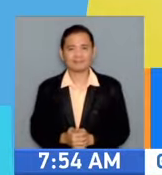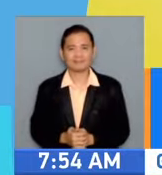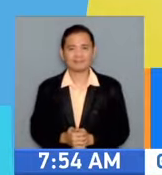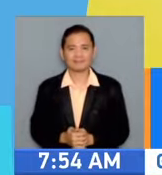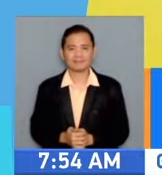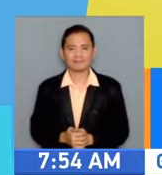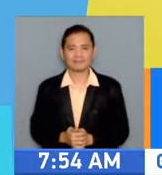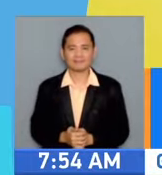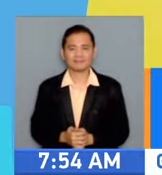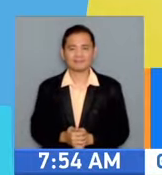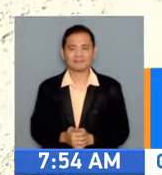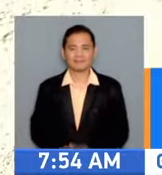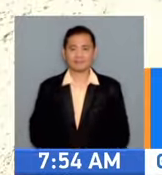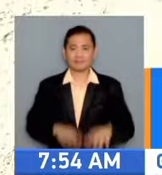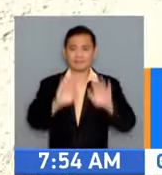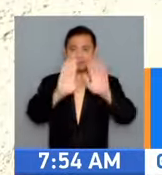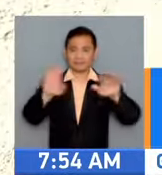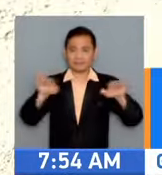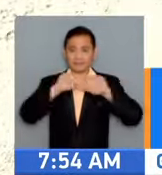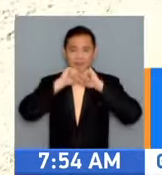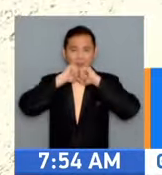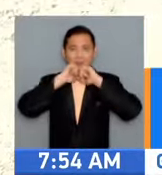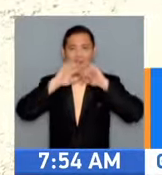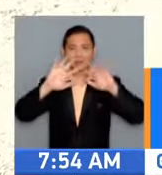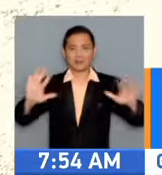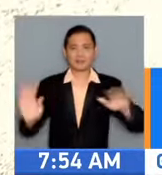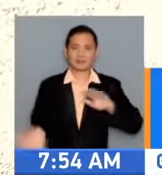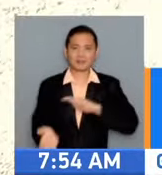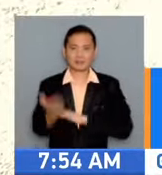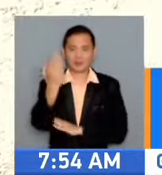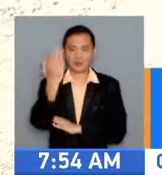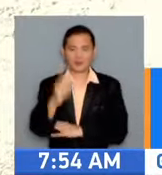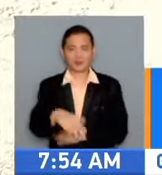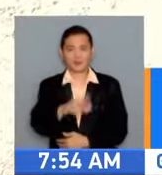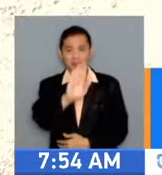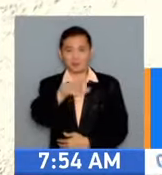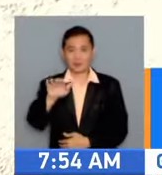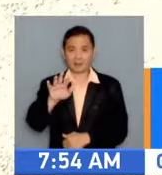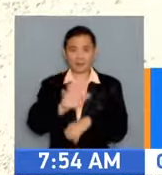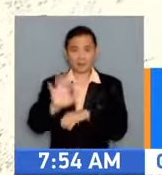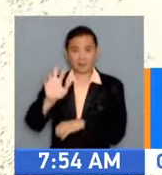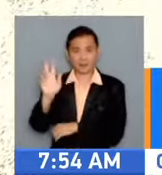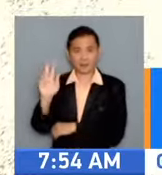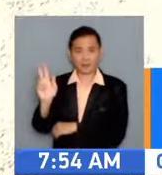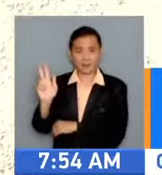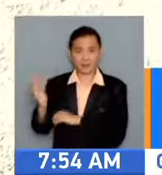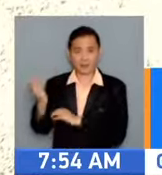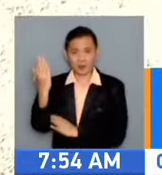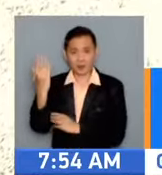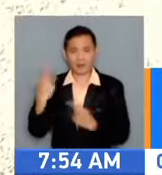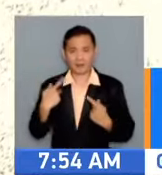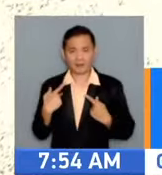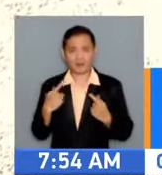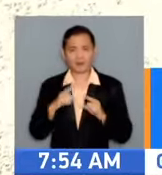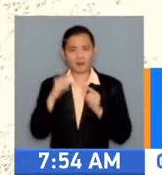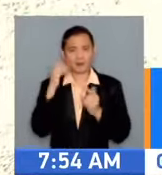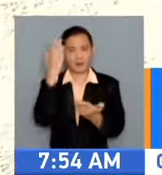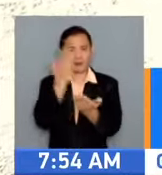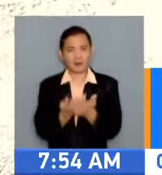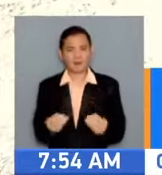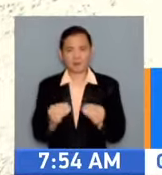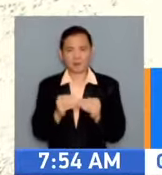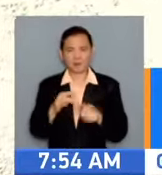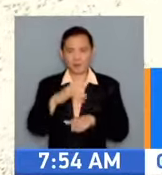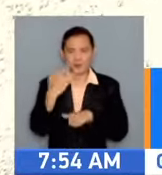blessed morning, mag-partner dyan. Shaira, correction ha, 5:30 ng umaga tayo, Mere, pero dumating kami dito mas maaga pa. Mahaba